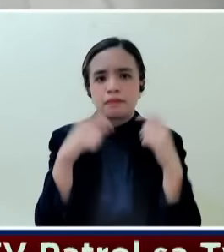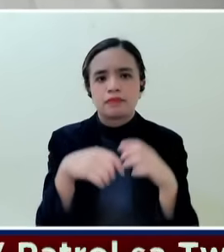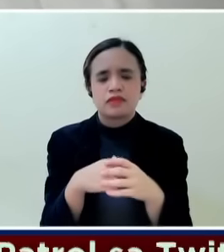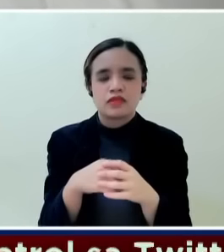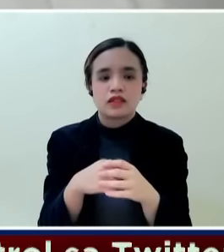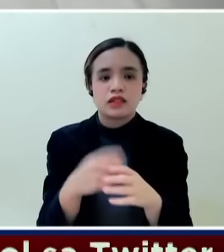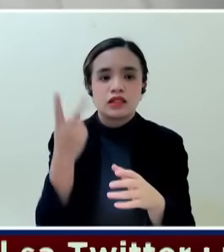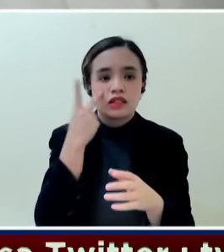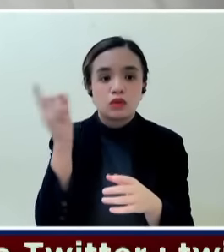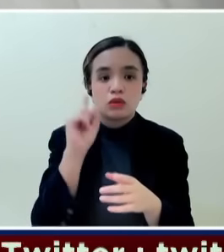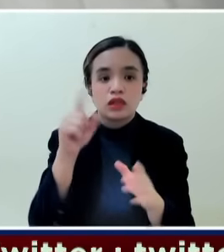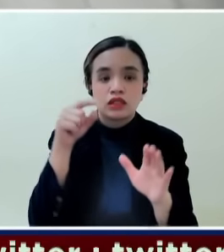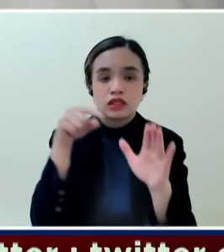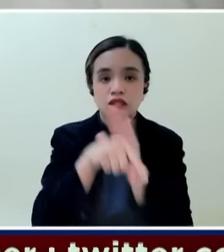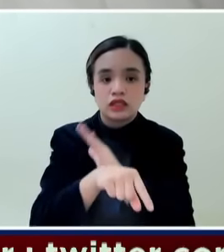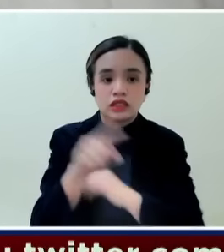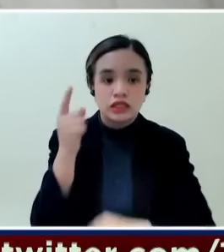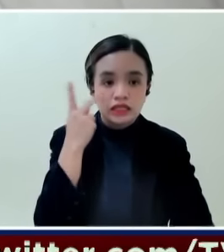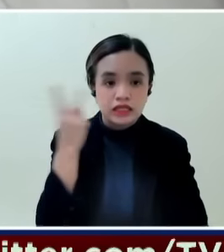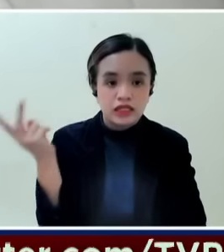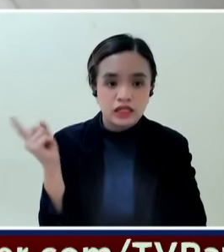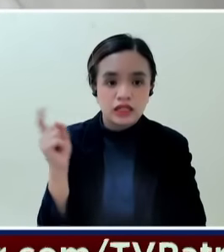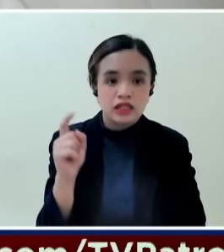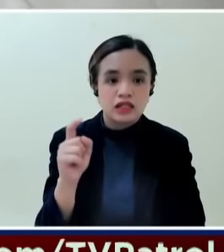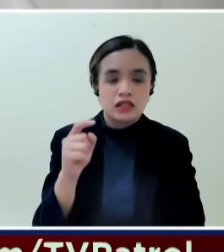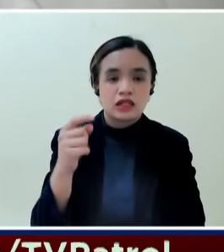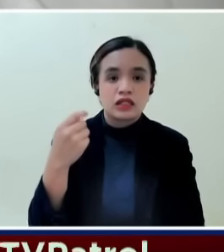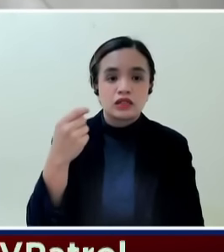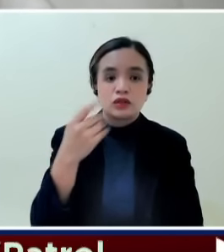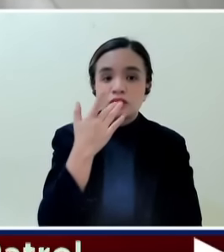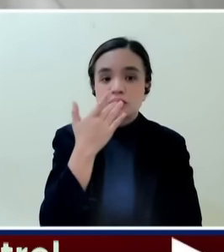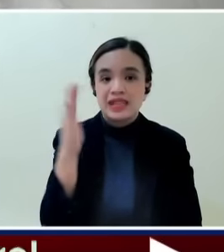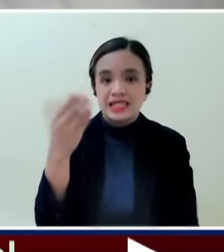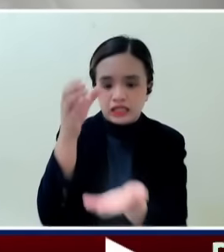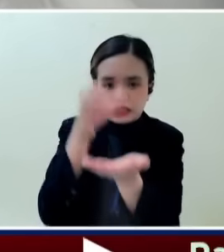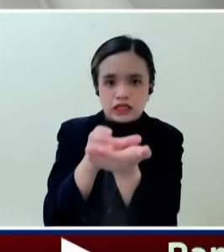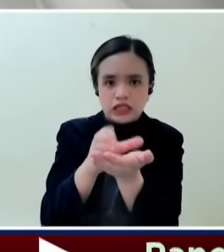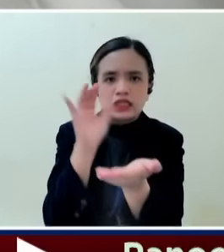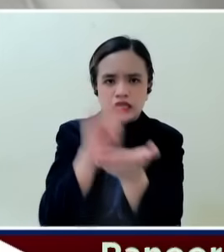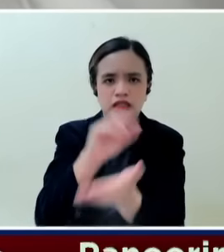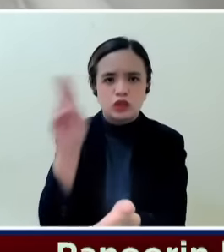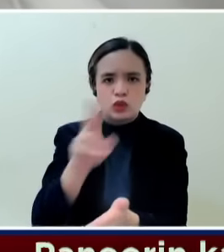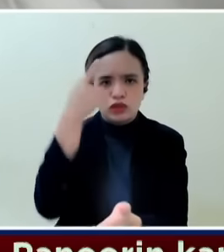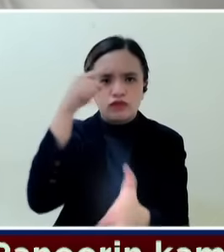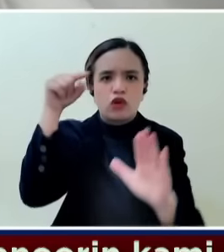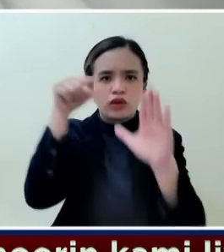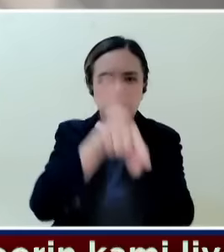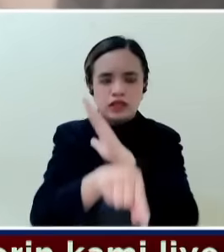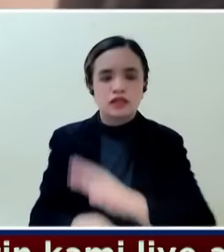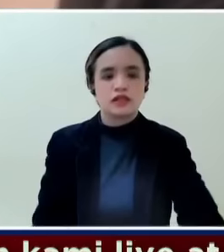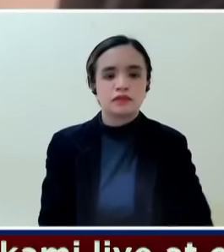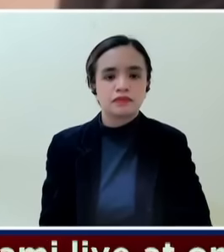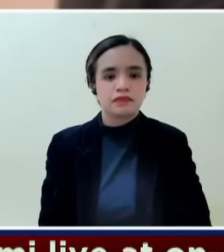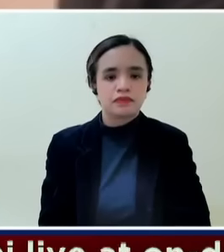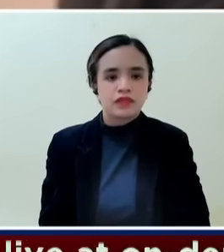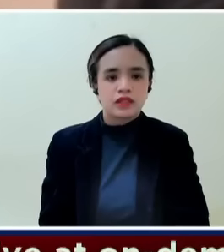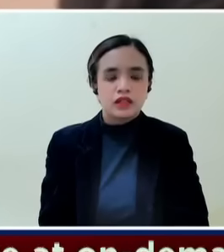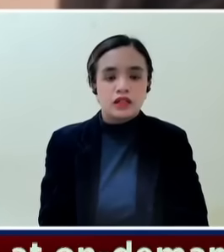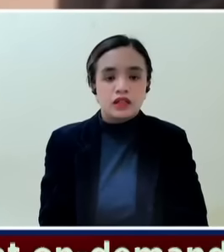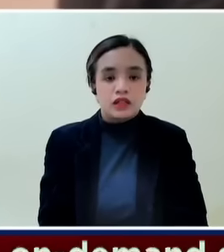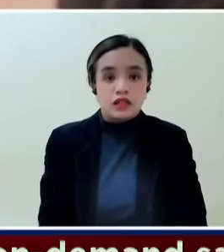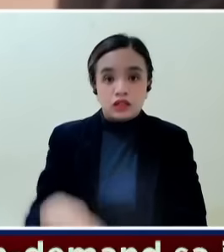Tinitingnan ng murder weapon ang dugang piraso ng baso na nakuha sa crime scene. Cause of death nung male victim